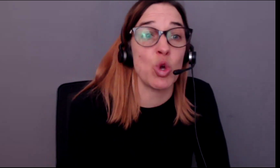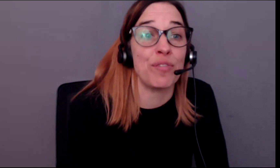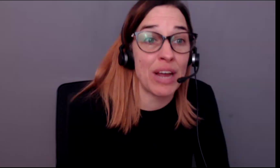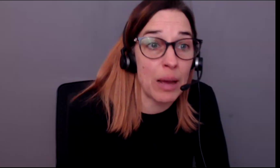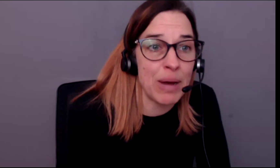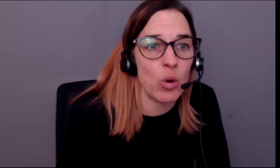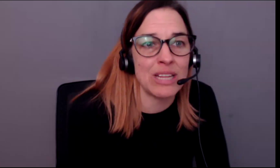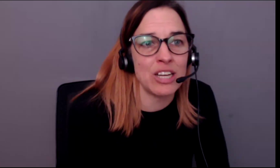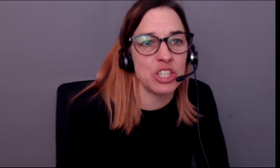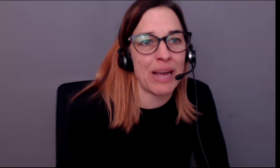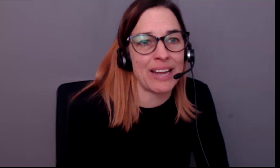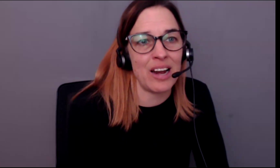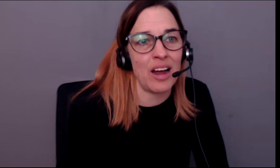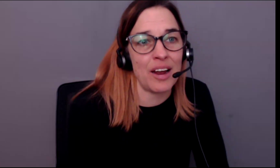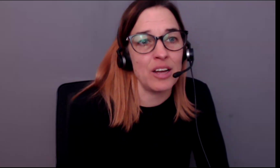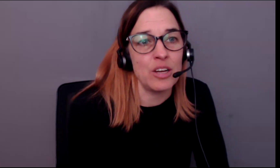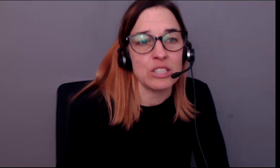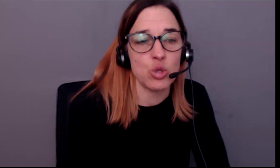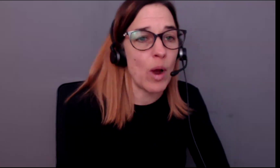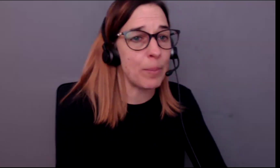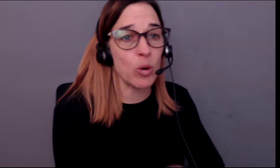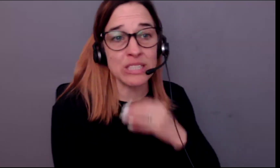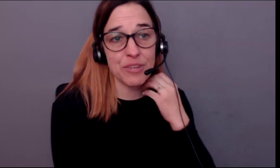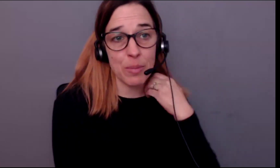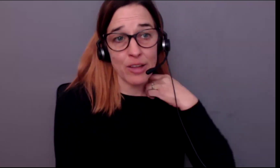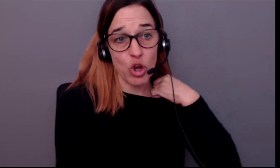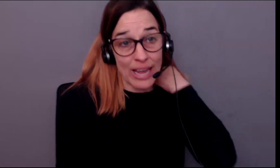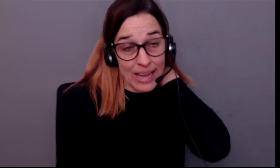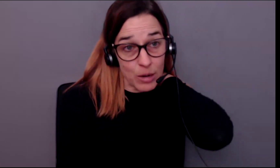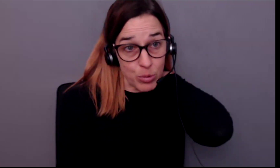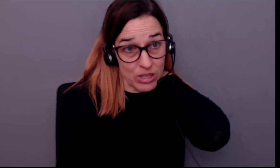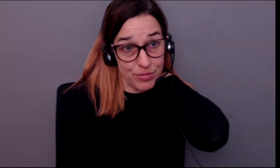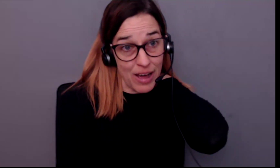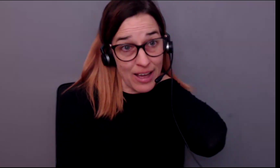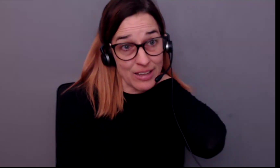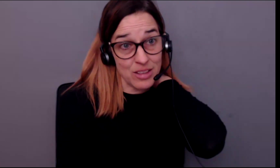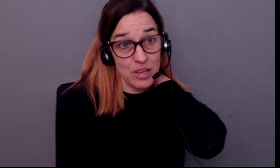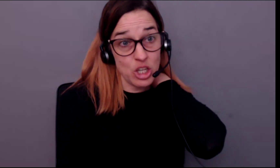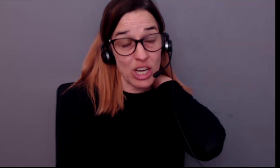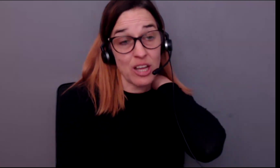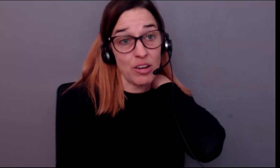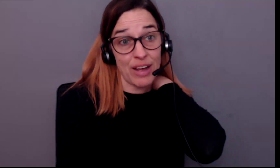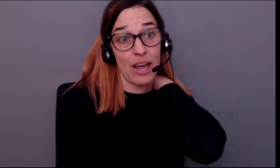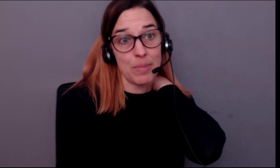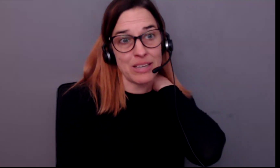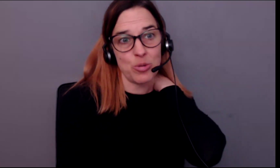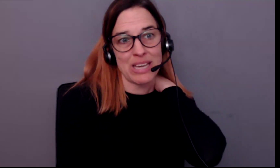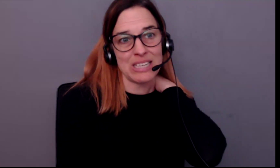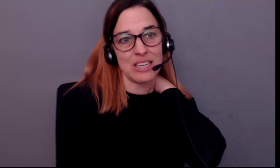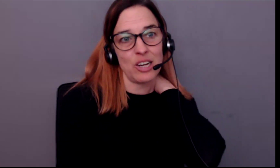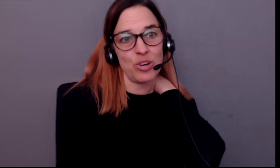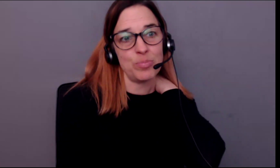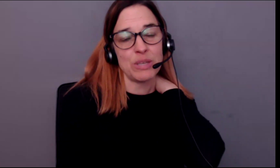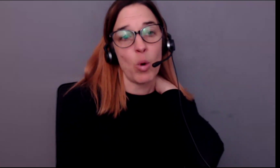linge me dure vraiment longtemps chez Marie-Claire. Que ce soit pour les événements à Noël, pour des fêtes. J'adore vraiment